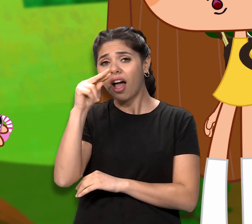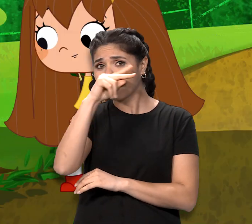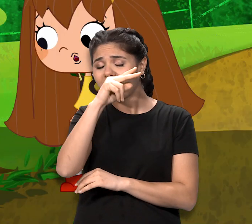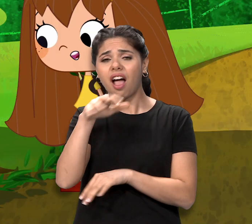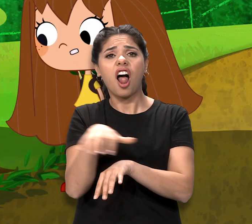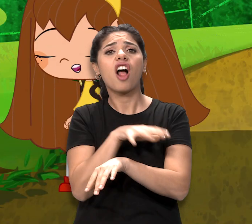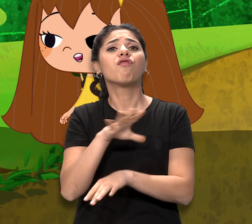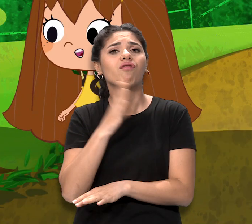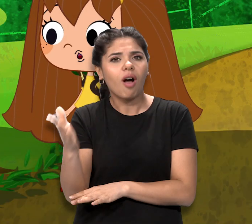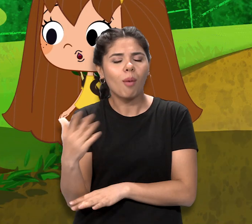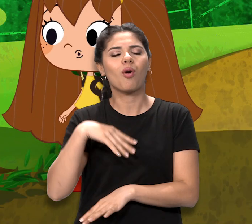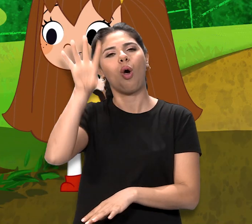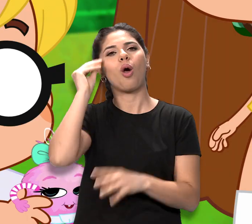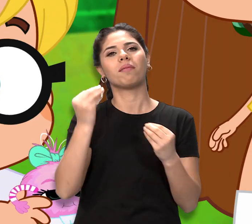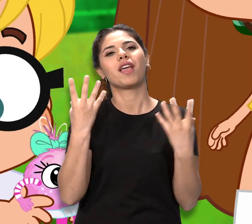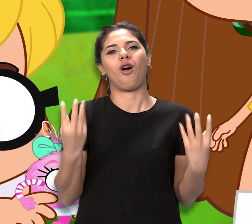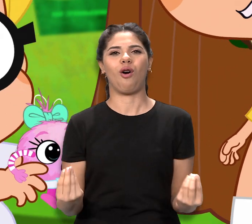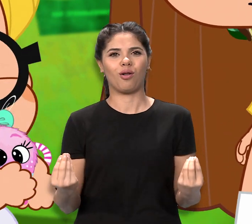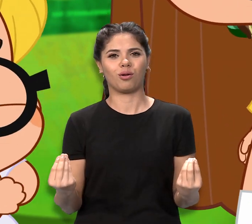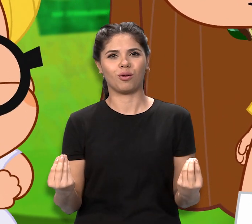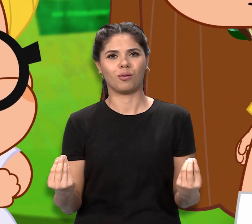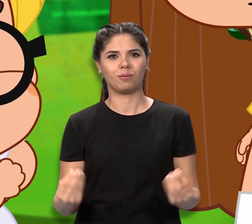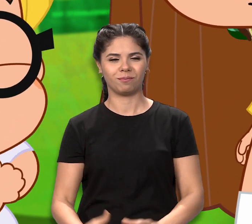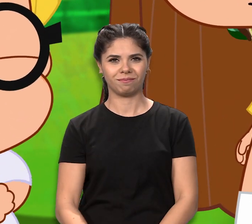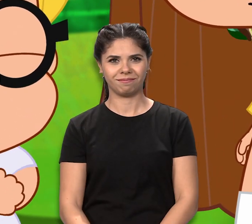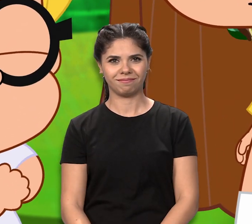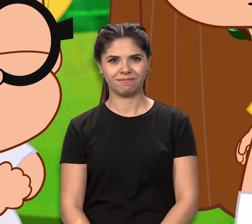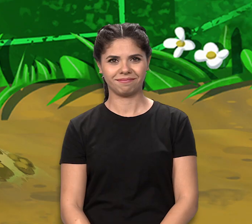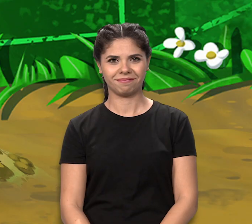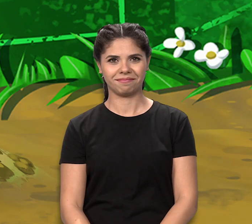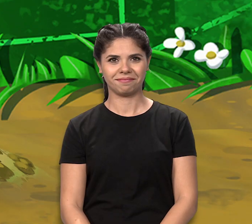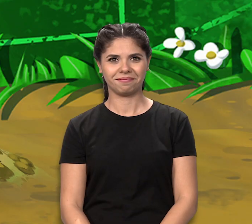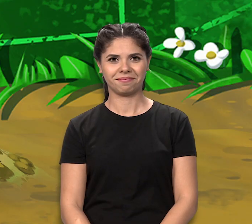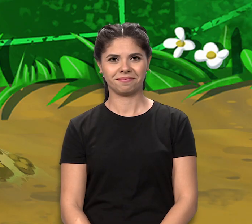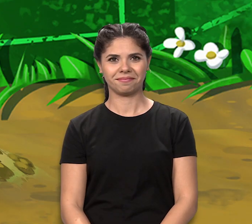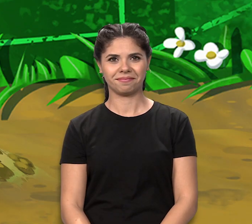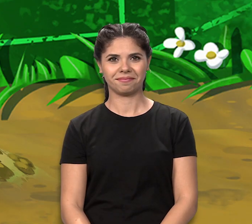varmış. Öğrendiğimiz iyi oldu. Bap bap bap bap bap bap.